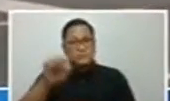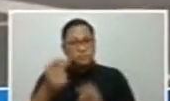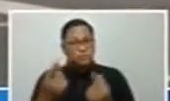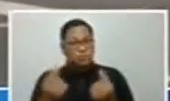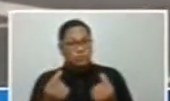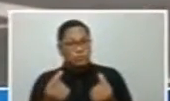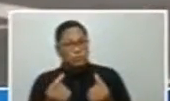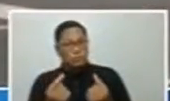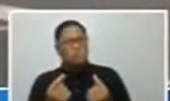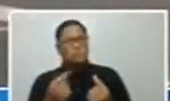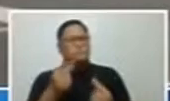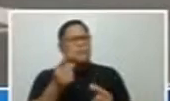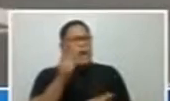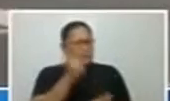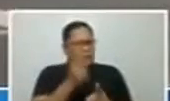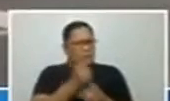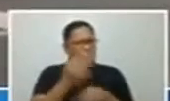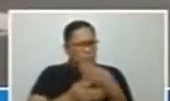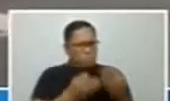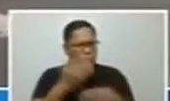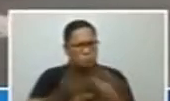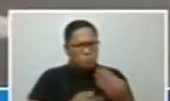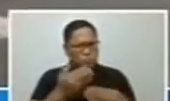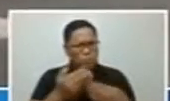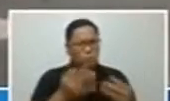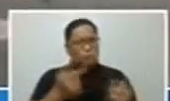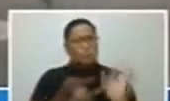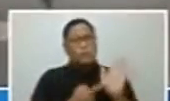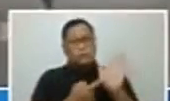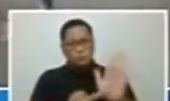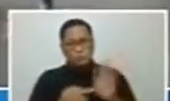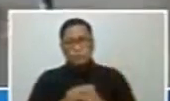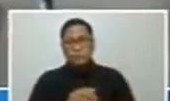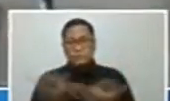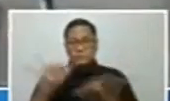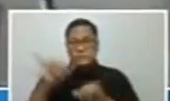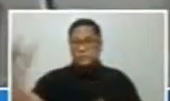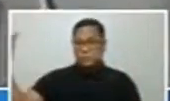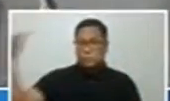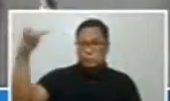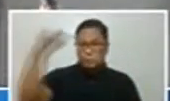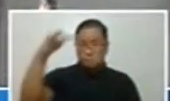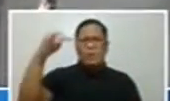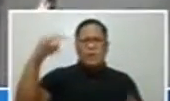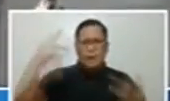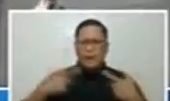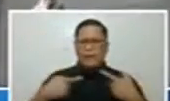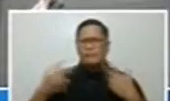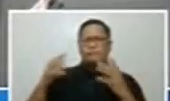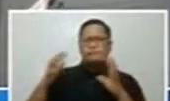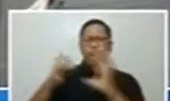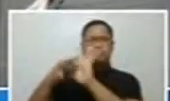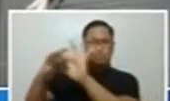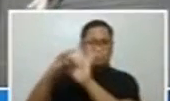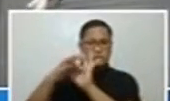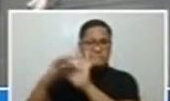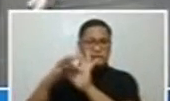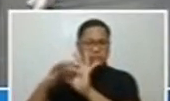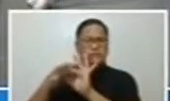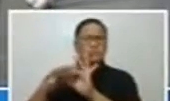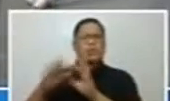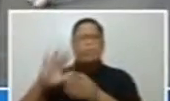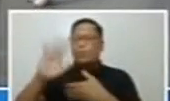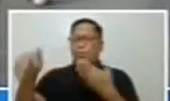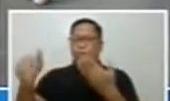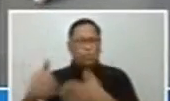PDRRM team yan. Mabarko ka man o eroplano ka man, nandun kami. At talagang inaayudahan natin na sinisiguro natin na